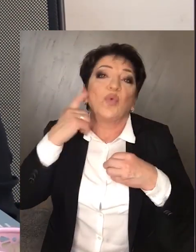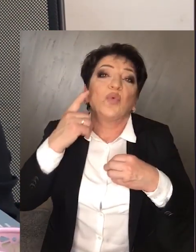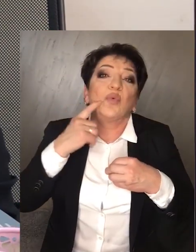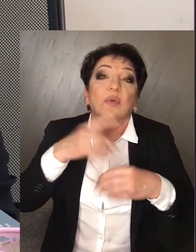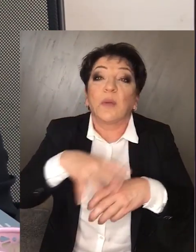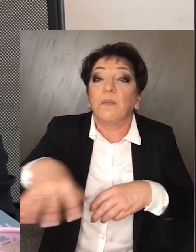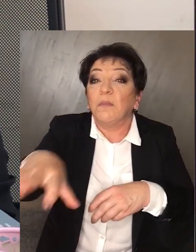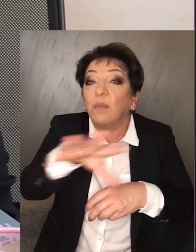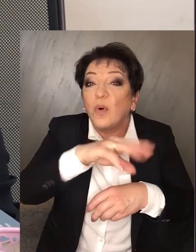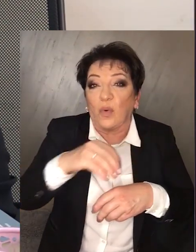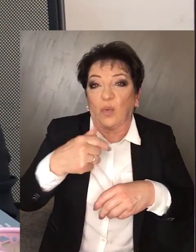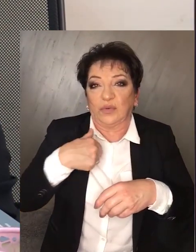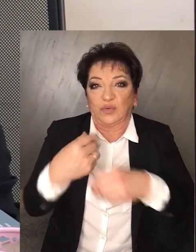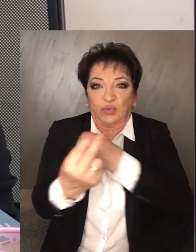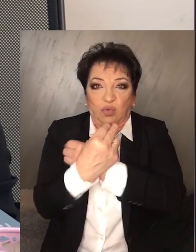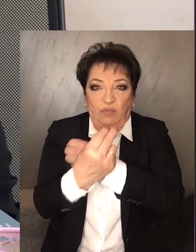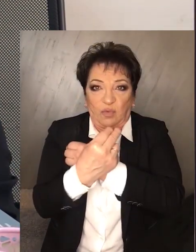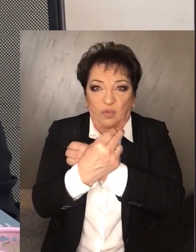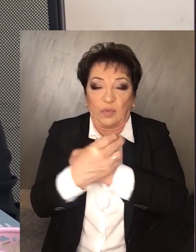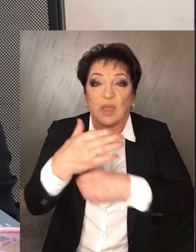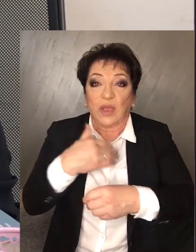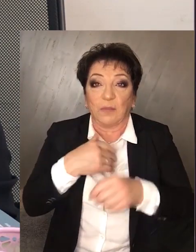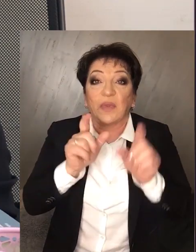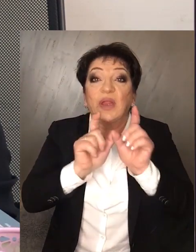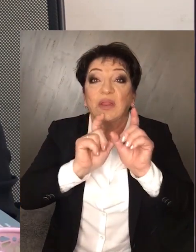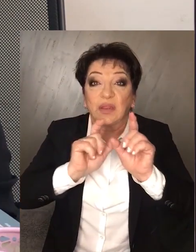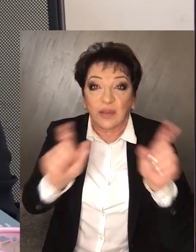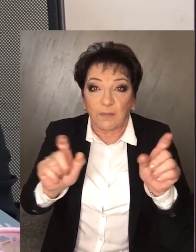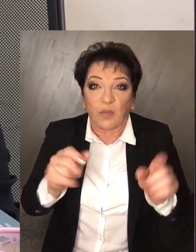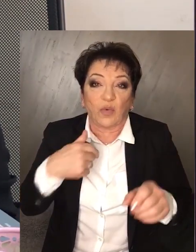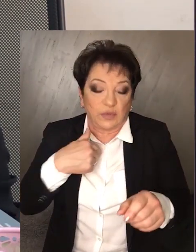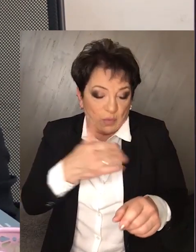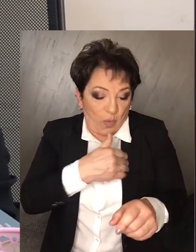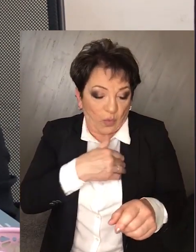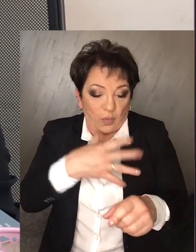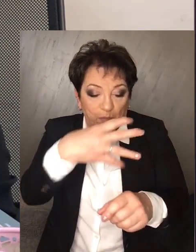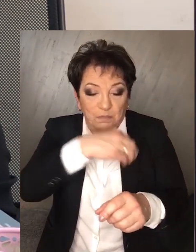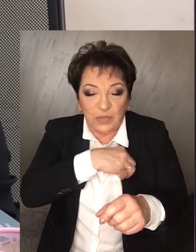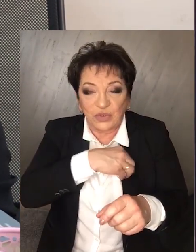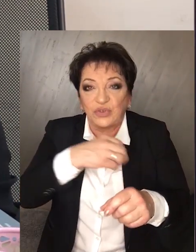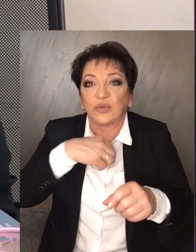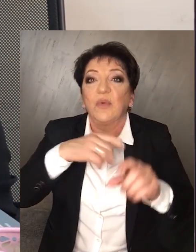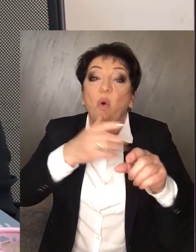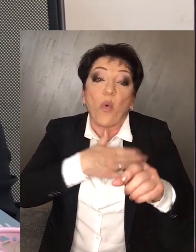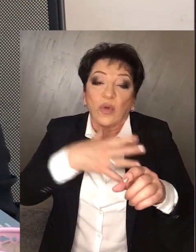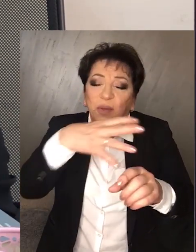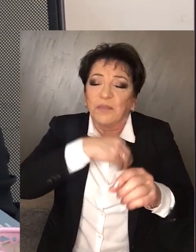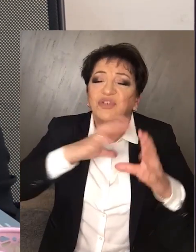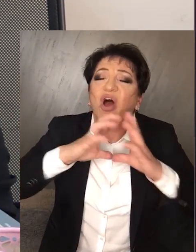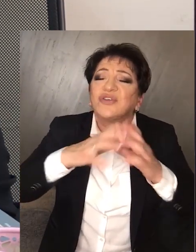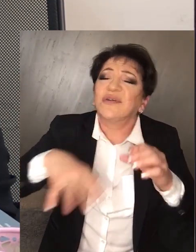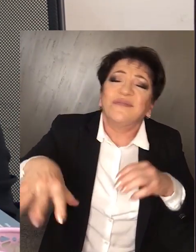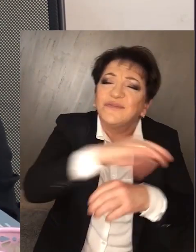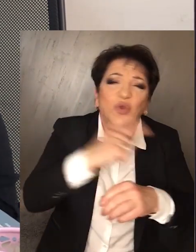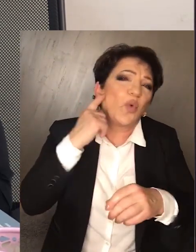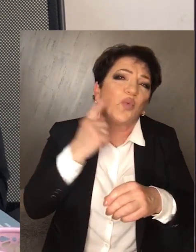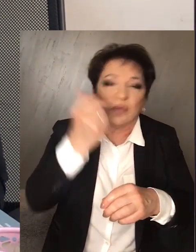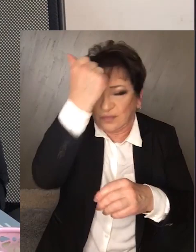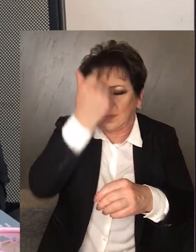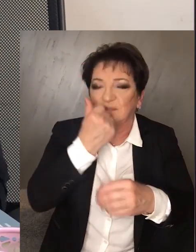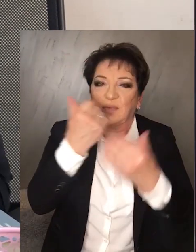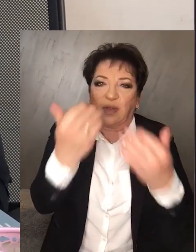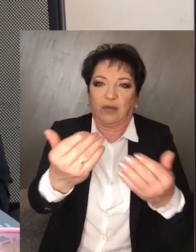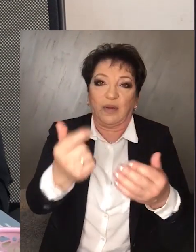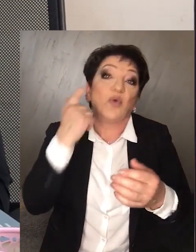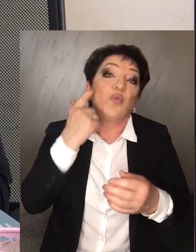հետ ես անվերջ սովորում եմ իրանցից։ Անվերջ իմ դպրոցը, իմ հոգու դպրոցը,